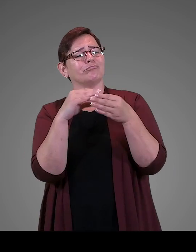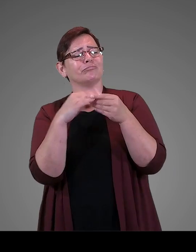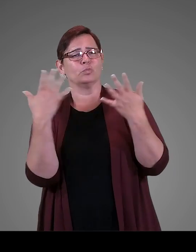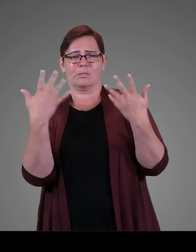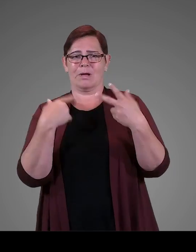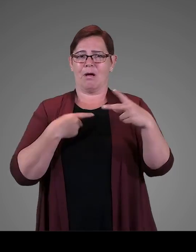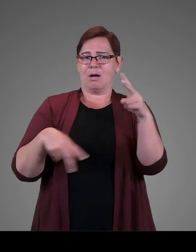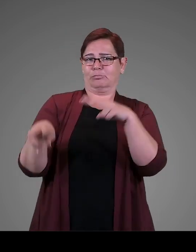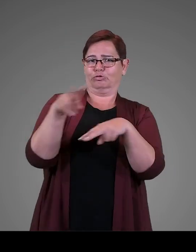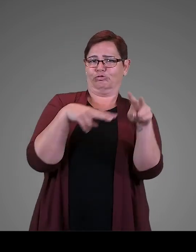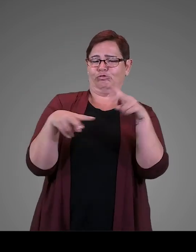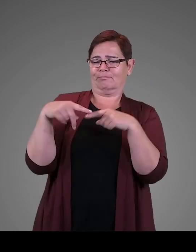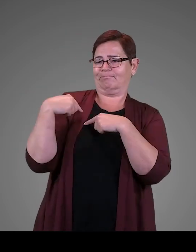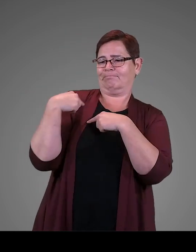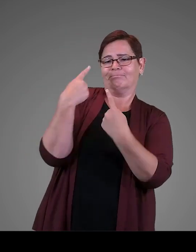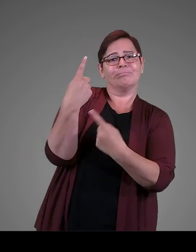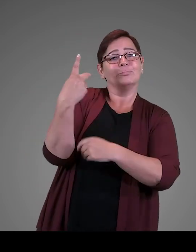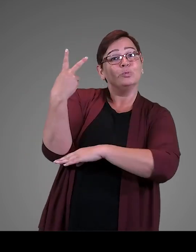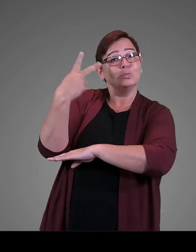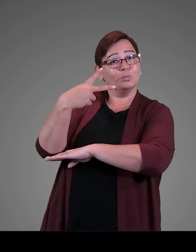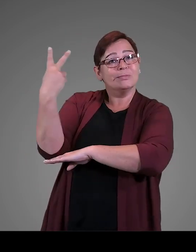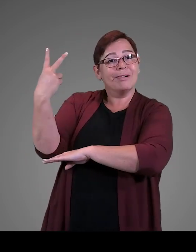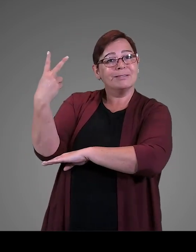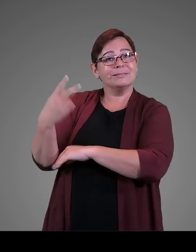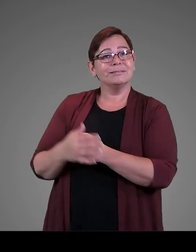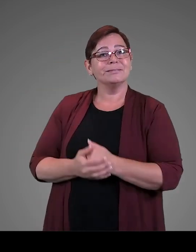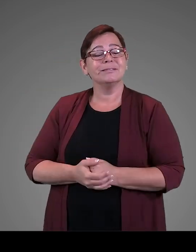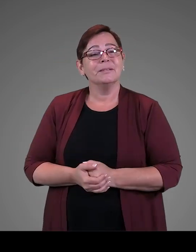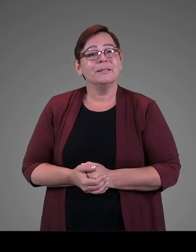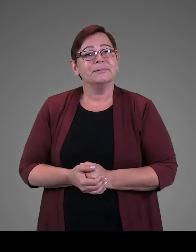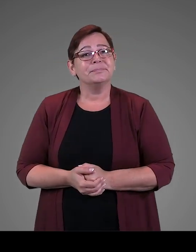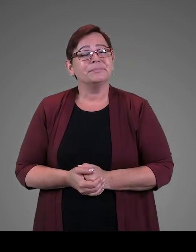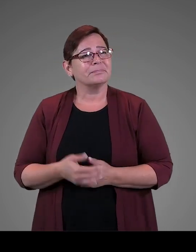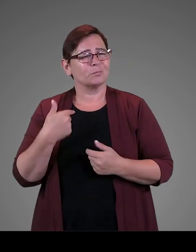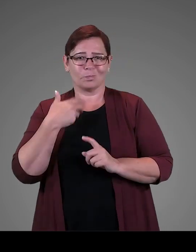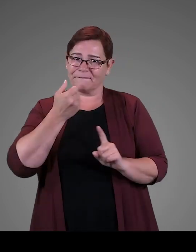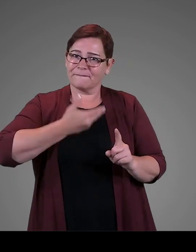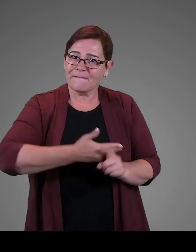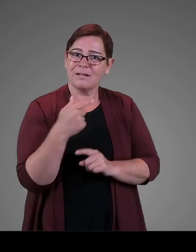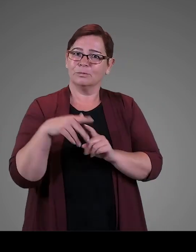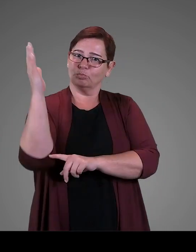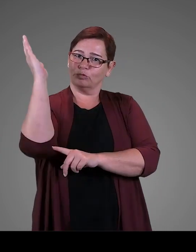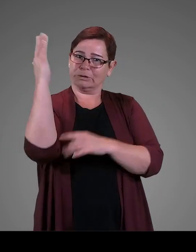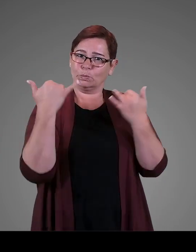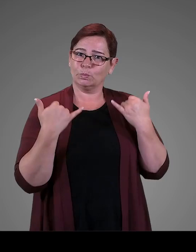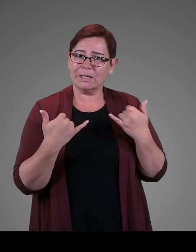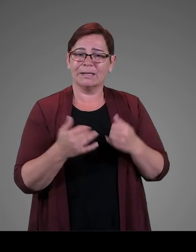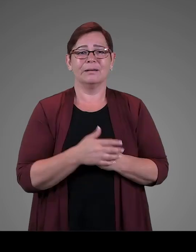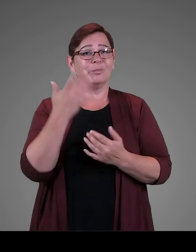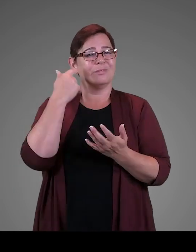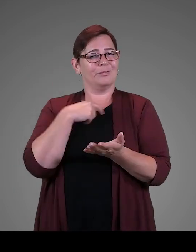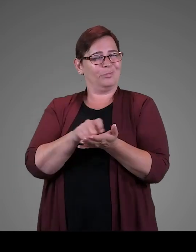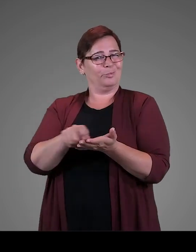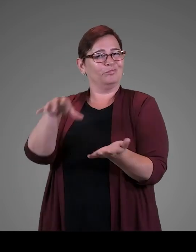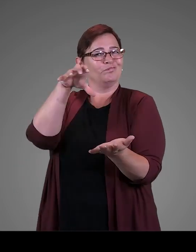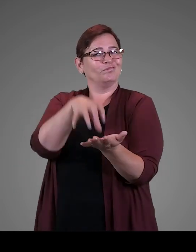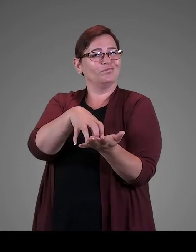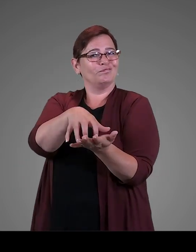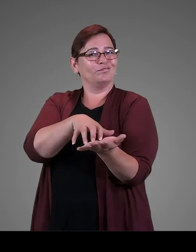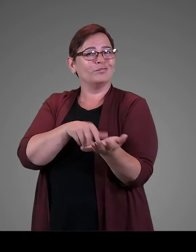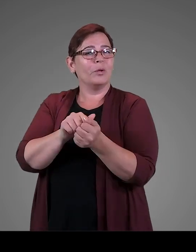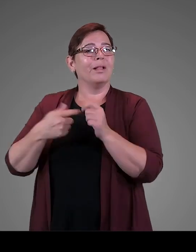de ce que j'ai observé pendant les 2 derniers jours. Je t'ai invité à présenter aujourd'hui parce